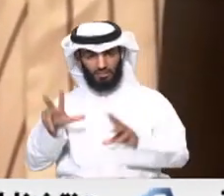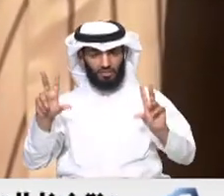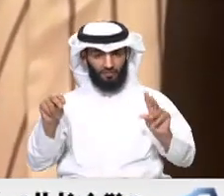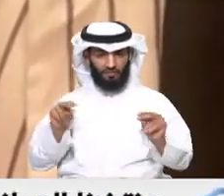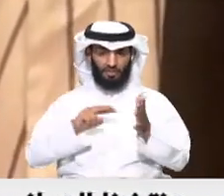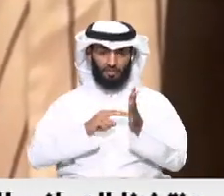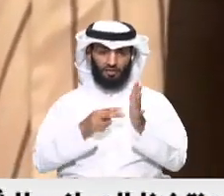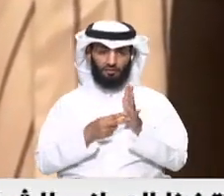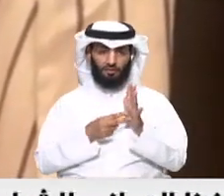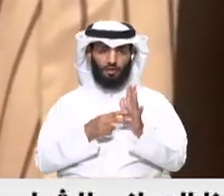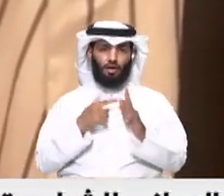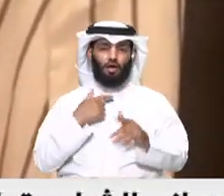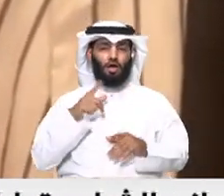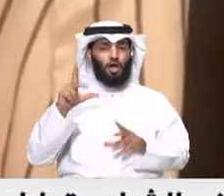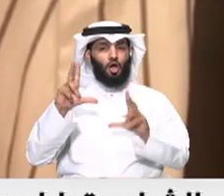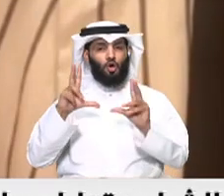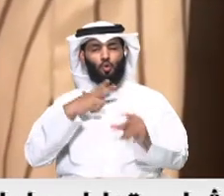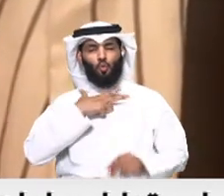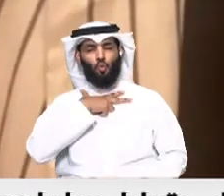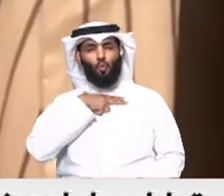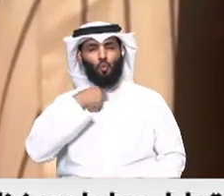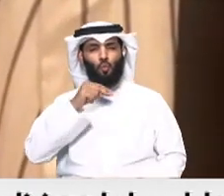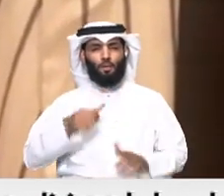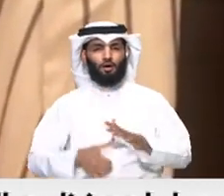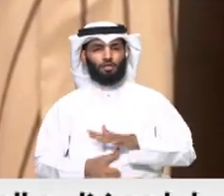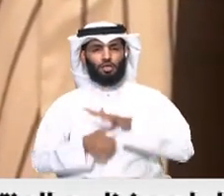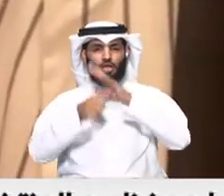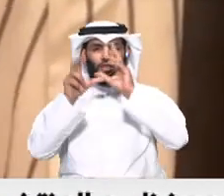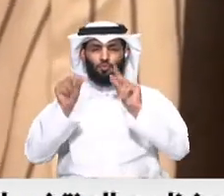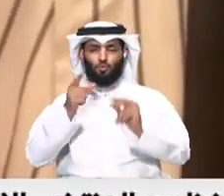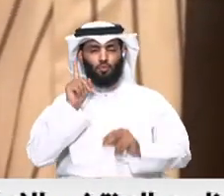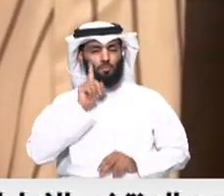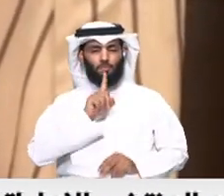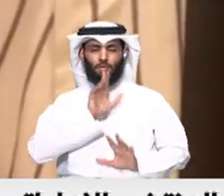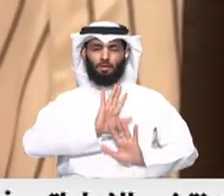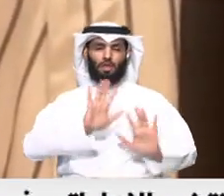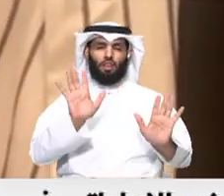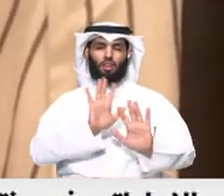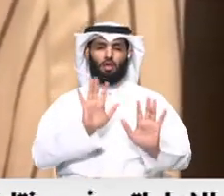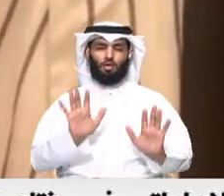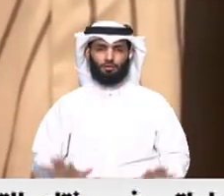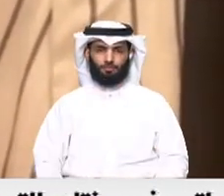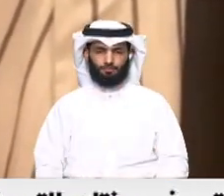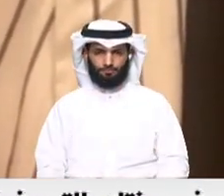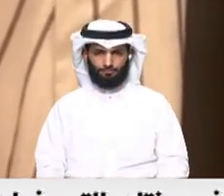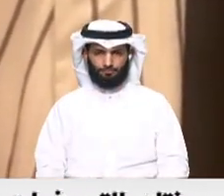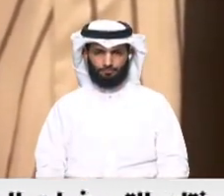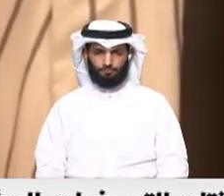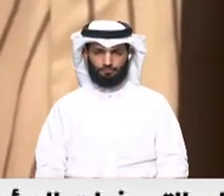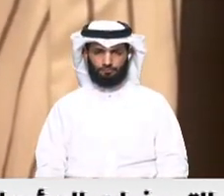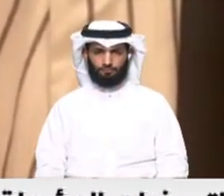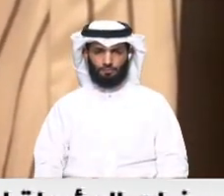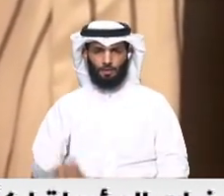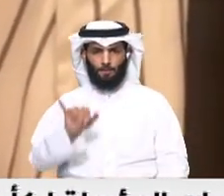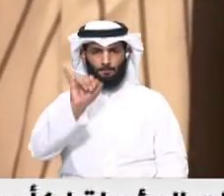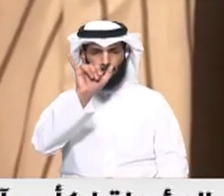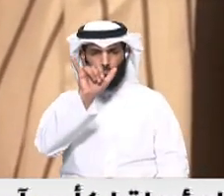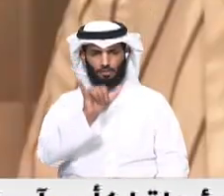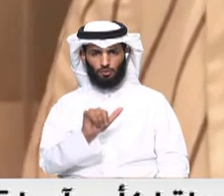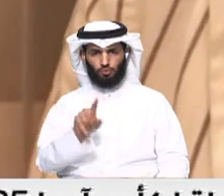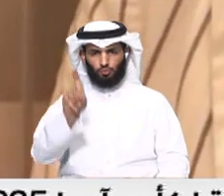وسؤالات وأسئلة كثيرة إذا ما فصلت جبهة لبنان عن جبهة غزة. نعم مي، أيضا وفي نقطة